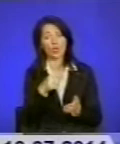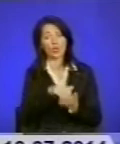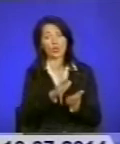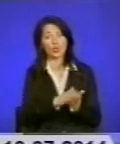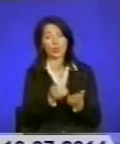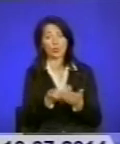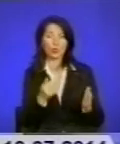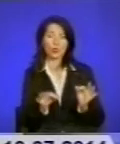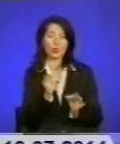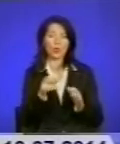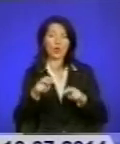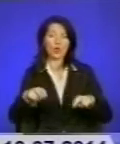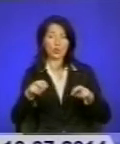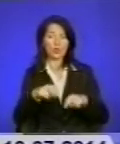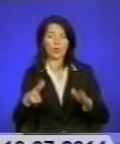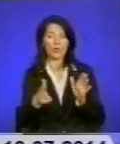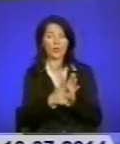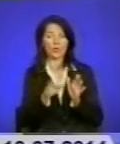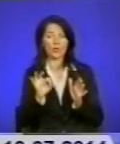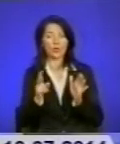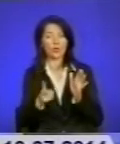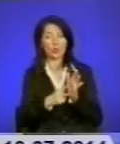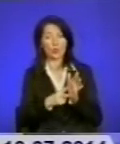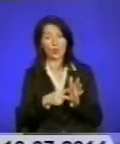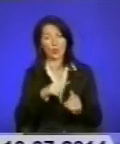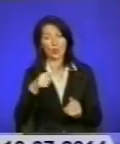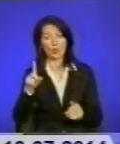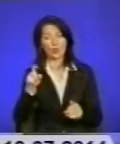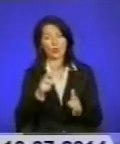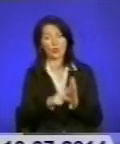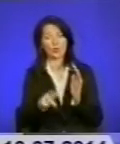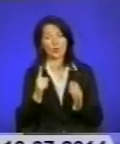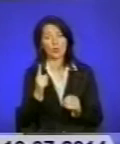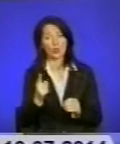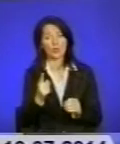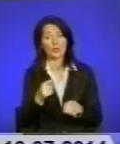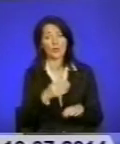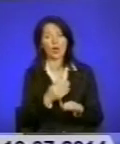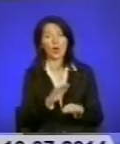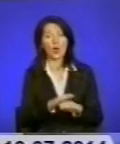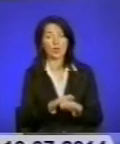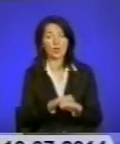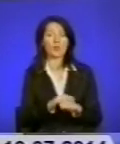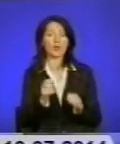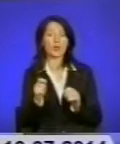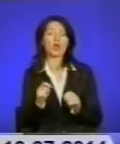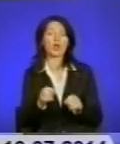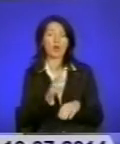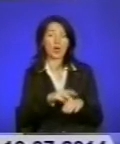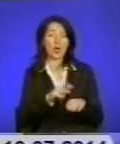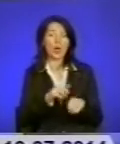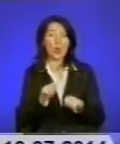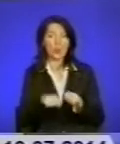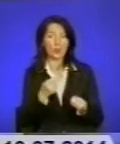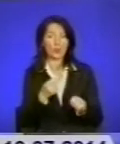досудових розслідувань 8.07 за номером 181 за ознаками кримінального правопорушення, передбаченого